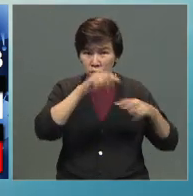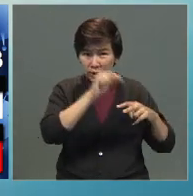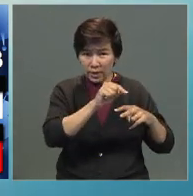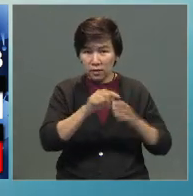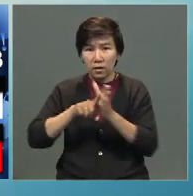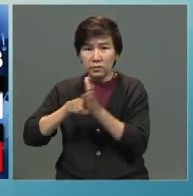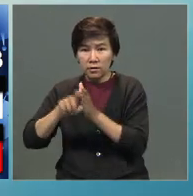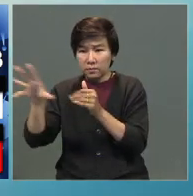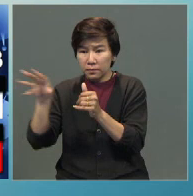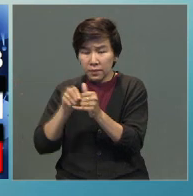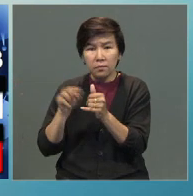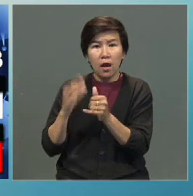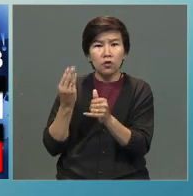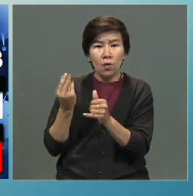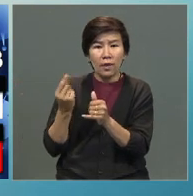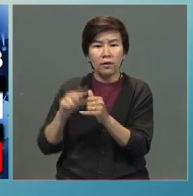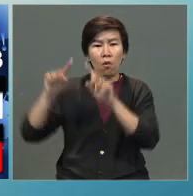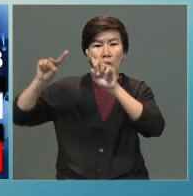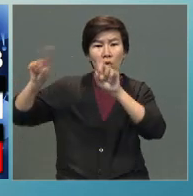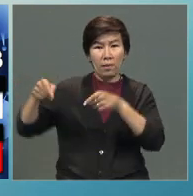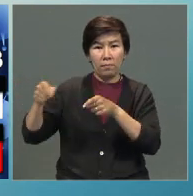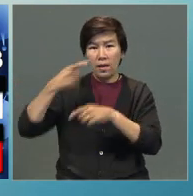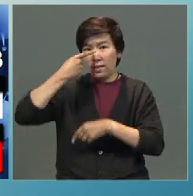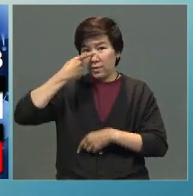อเมริกาเกาหลีใต้และมาเลเซียก็มีจำนวนตรวจที่สูงกว่าแต่อย่างไรก็ตามแต่เขาบอกว่าการตรวจตรงนี้เราเจอเท่าไหร่ดูวงเล็บนะครับ9.2